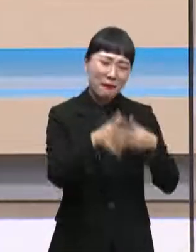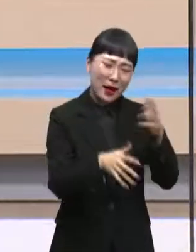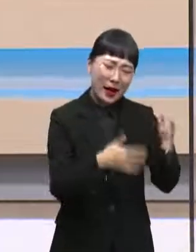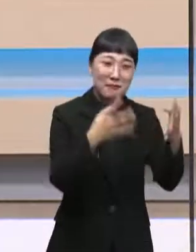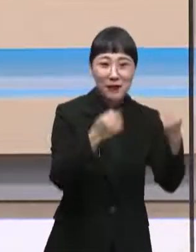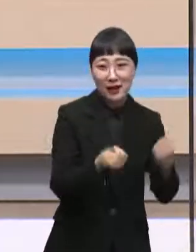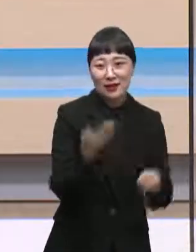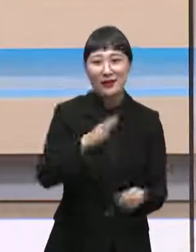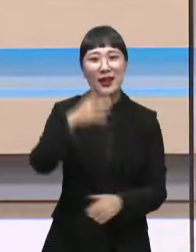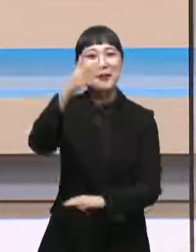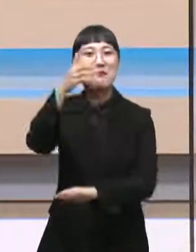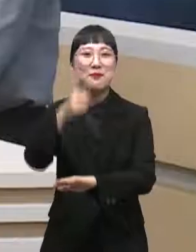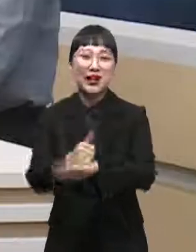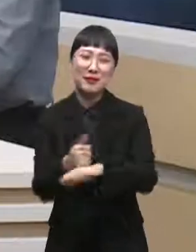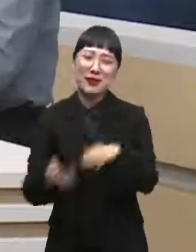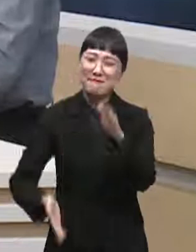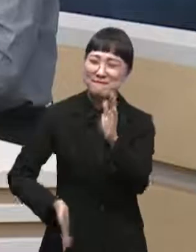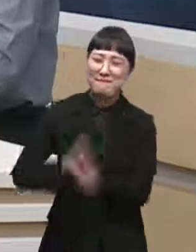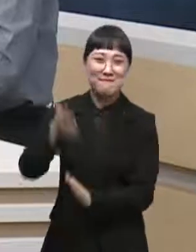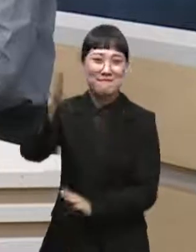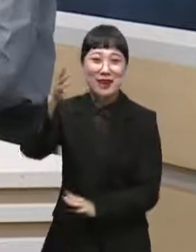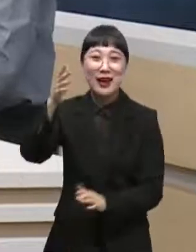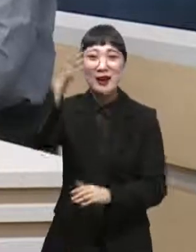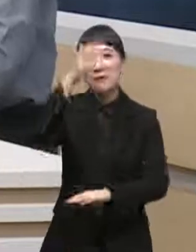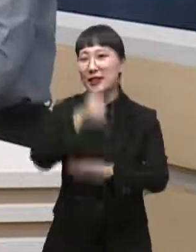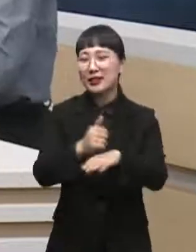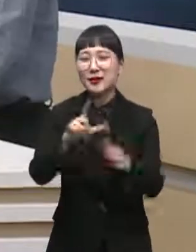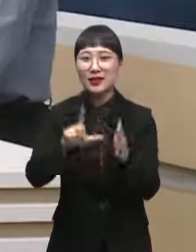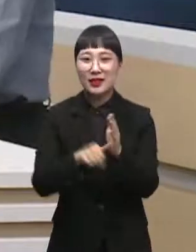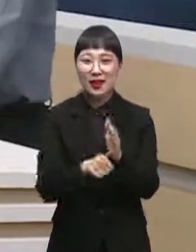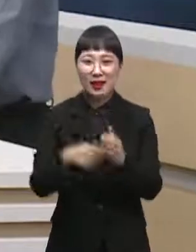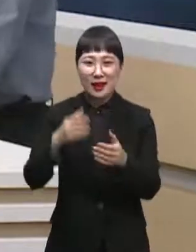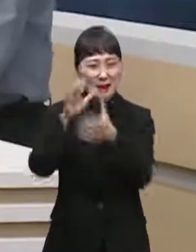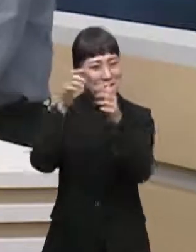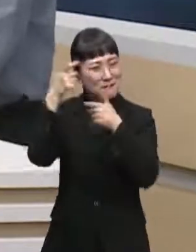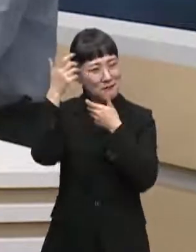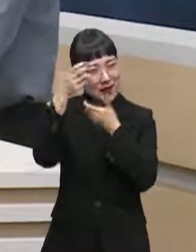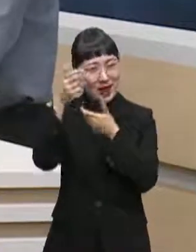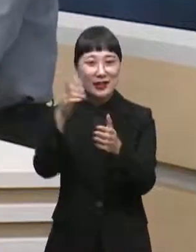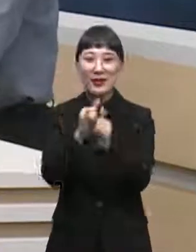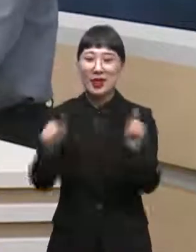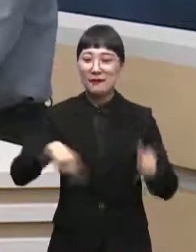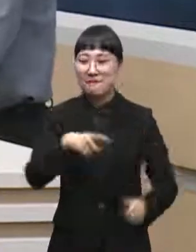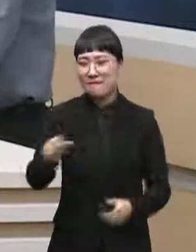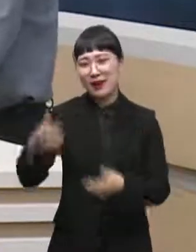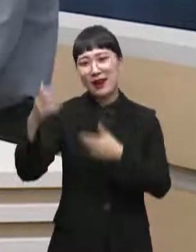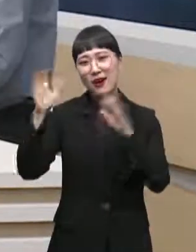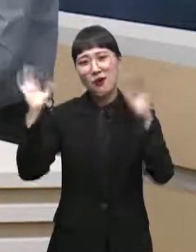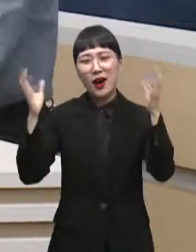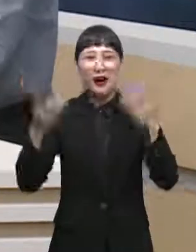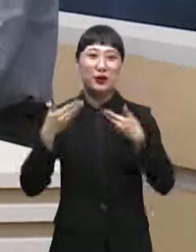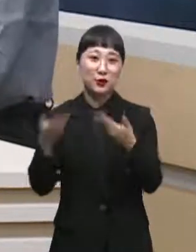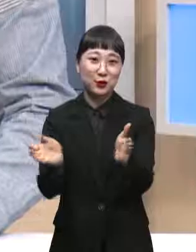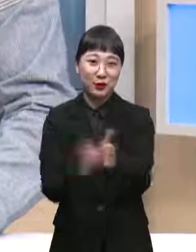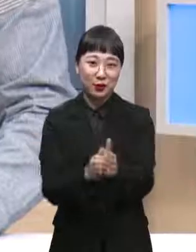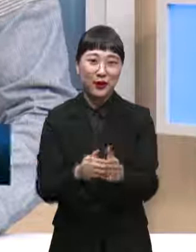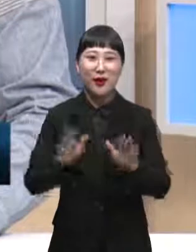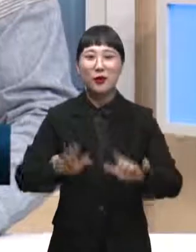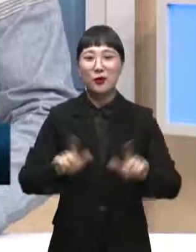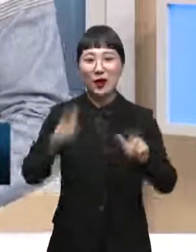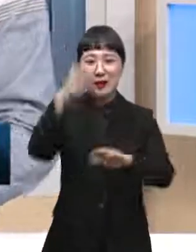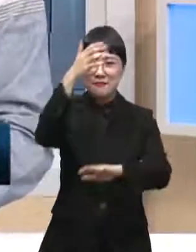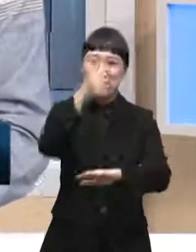씁니다 또 한번 막판에 팬들에게 환호 상을 안겨 졌지요 4 인천 원 지난달 31일 열린 설과 의 시즌 마지막